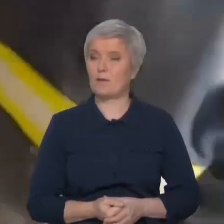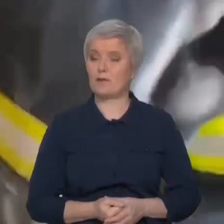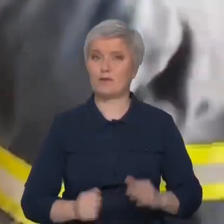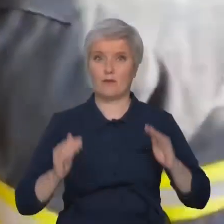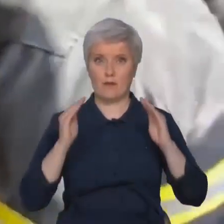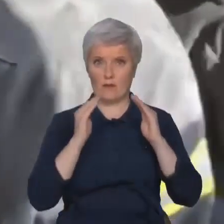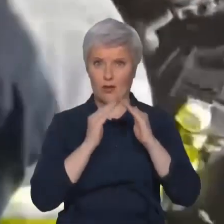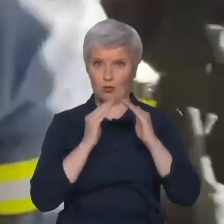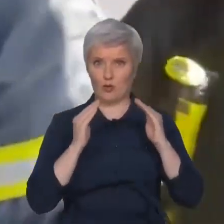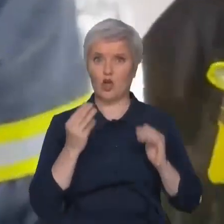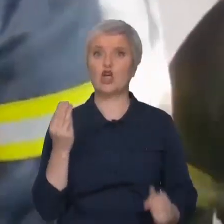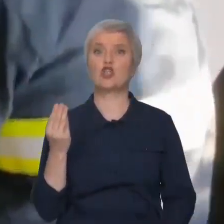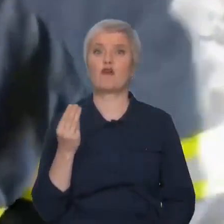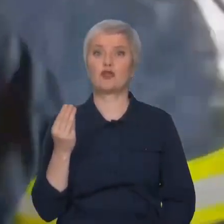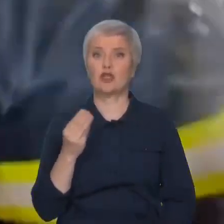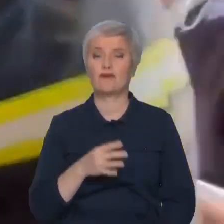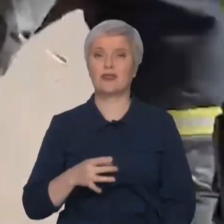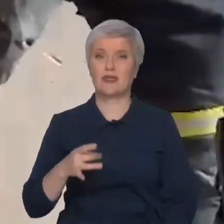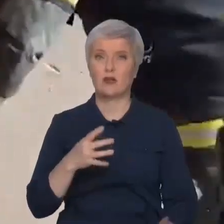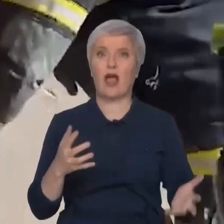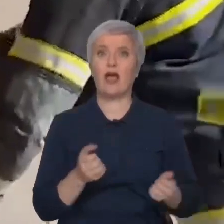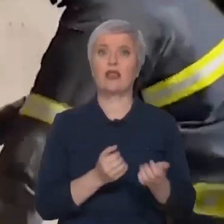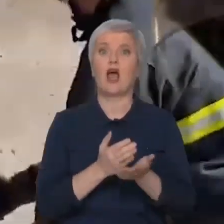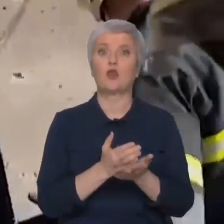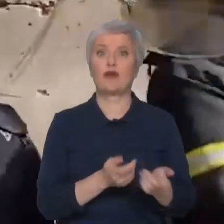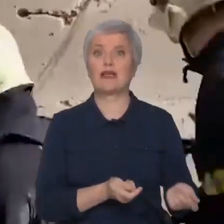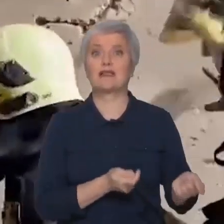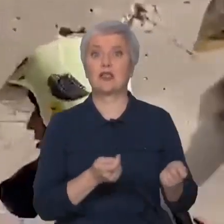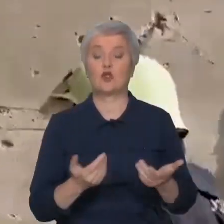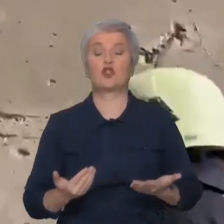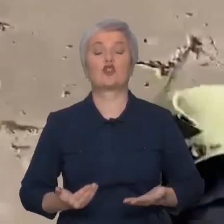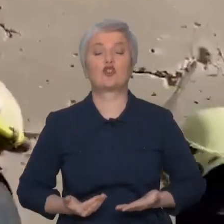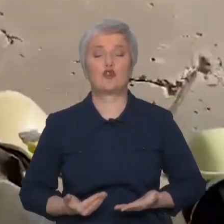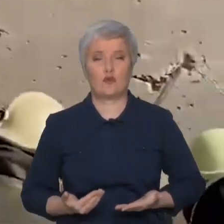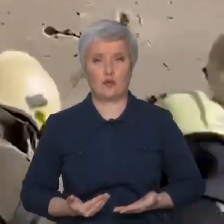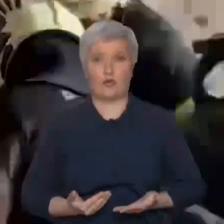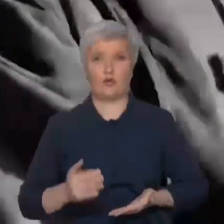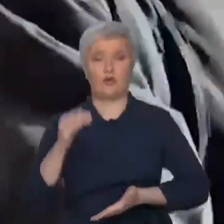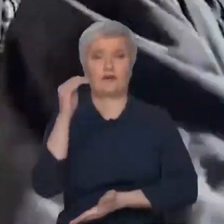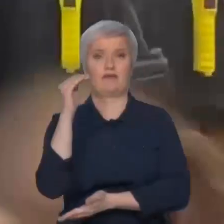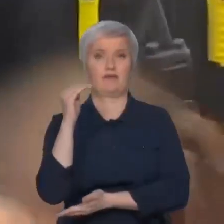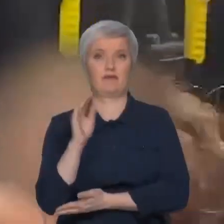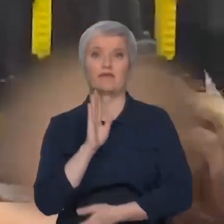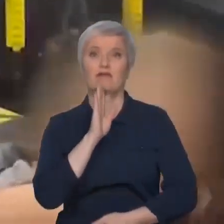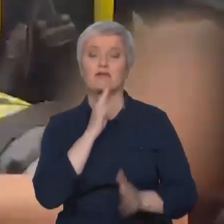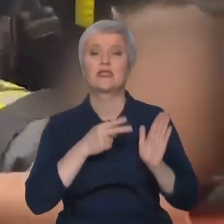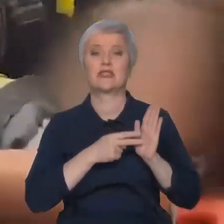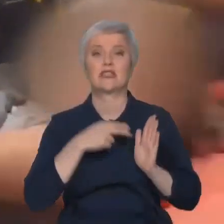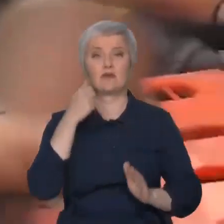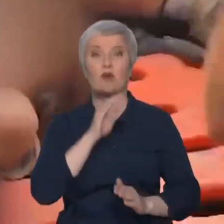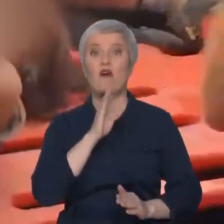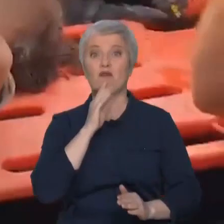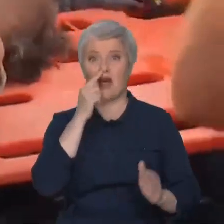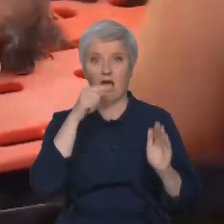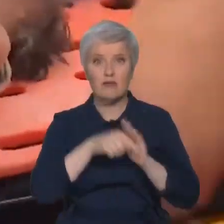З будинку в Шевченківському районі столиці рятувальники дістають живою 7-річну дівчинку. Вона опинилася під завалами після